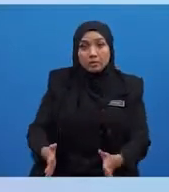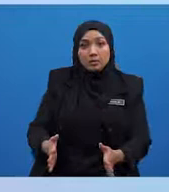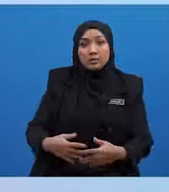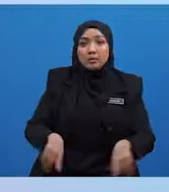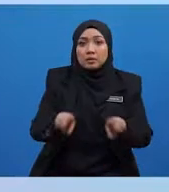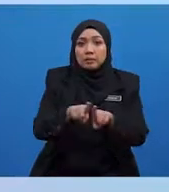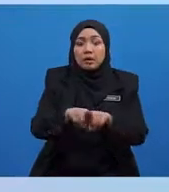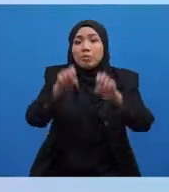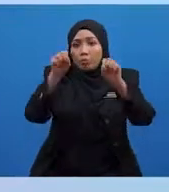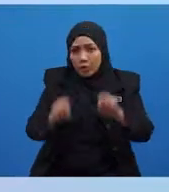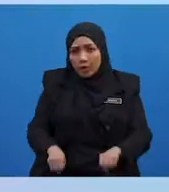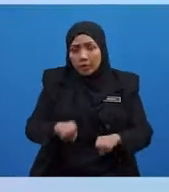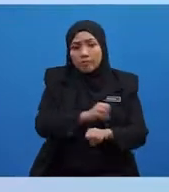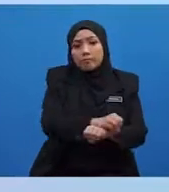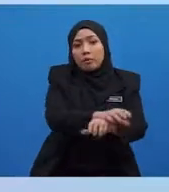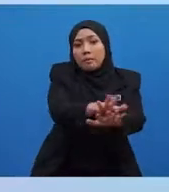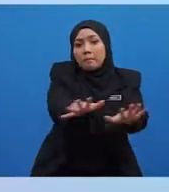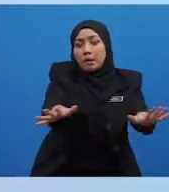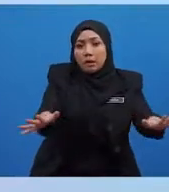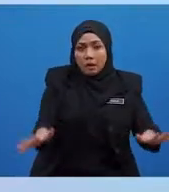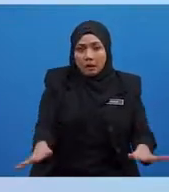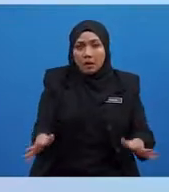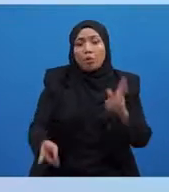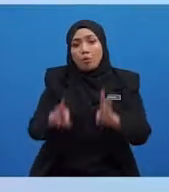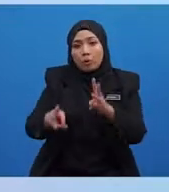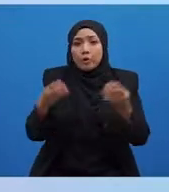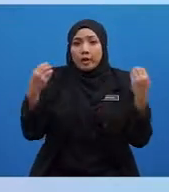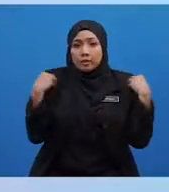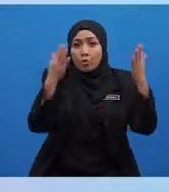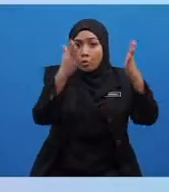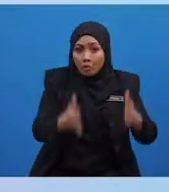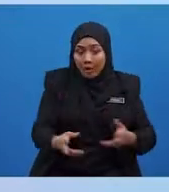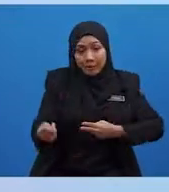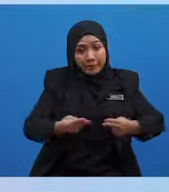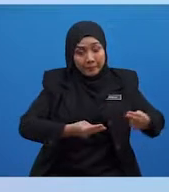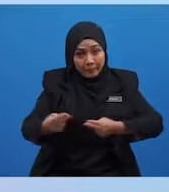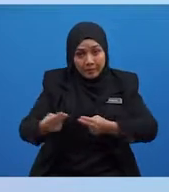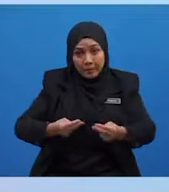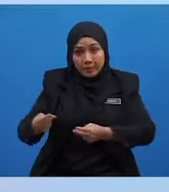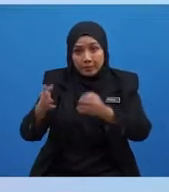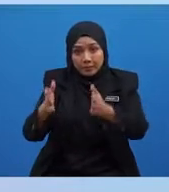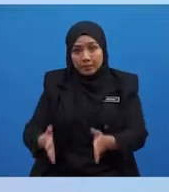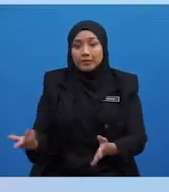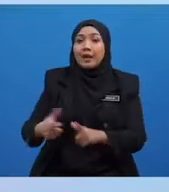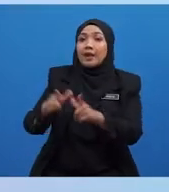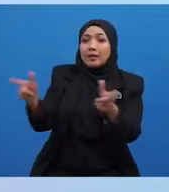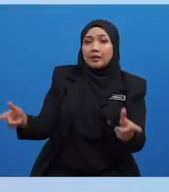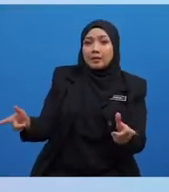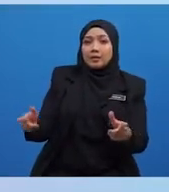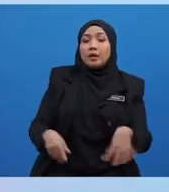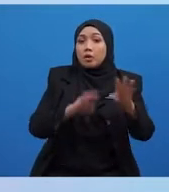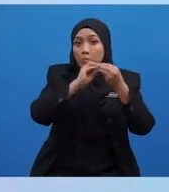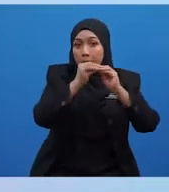perniagaan mereka boleh berkembang walaupun terdapat persaingan. Jenis